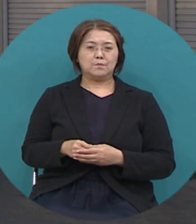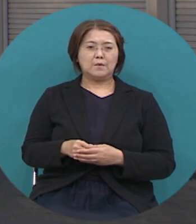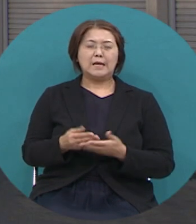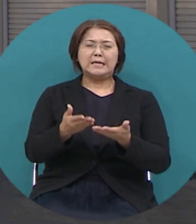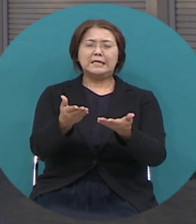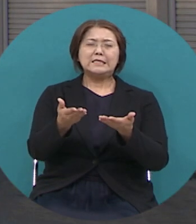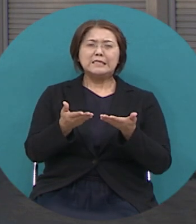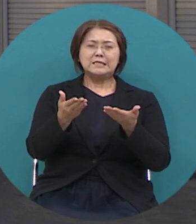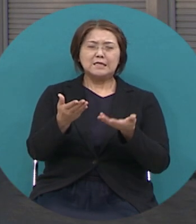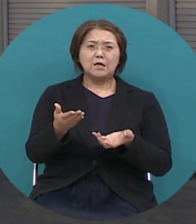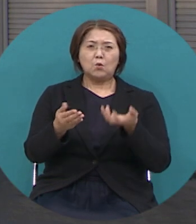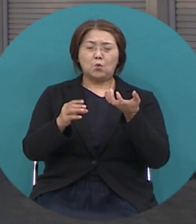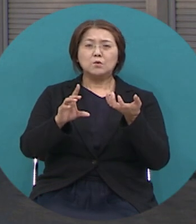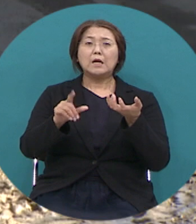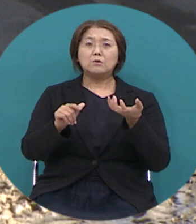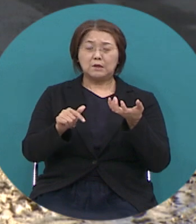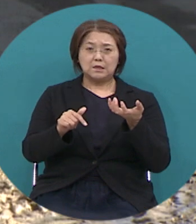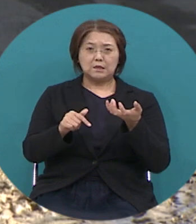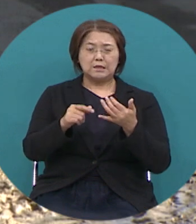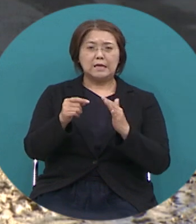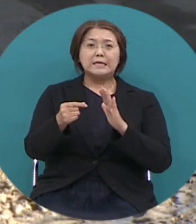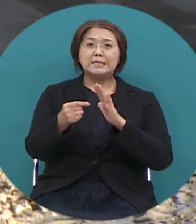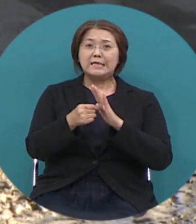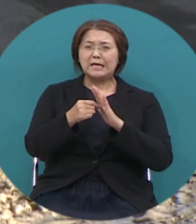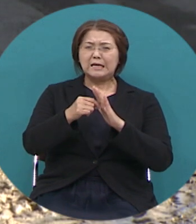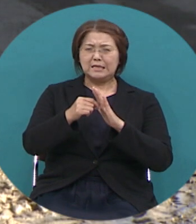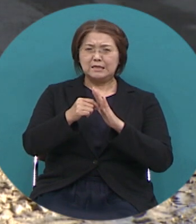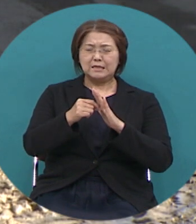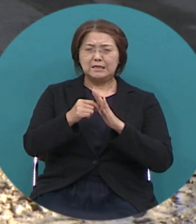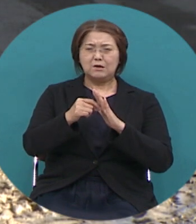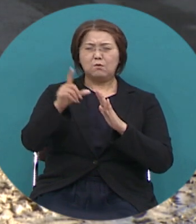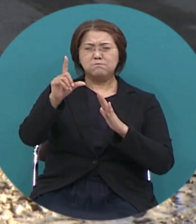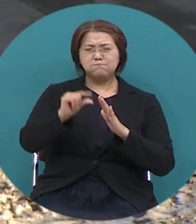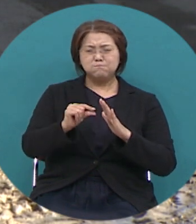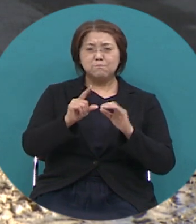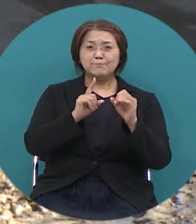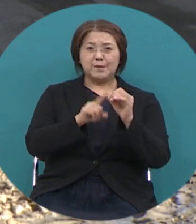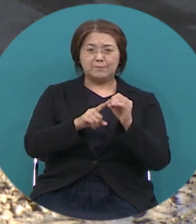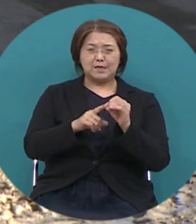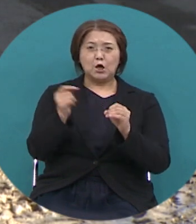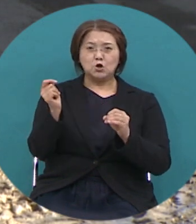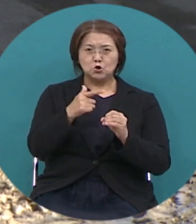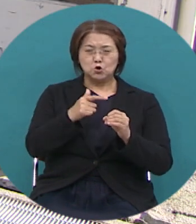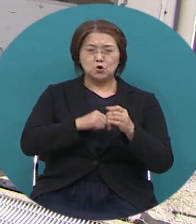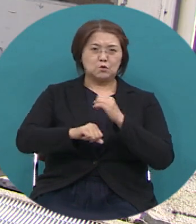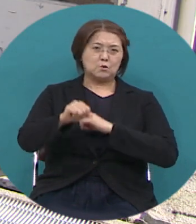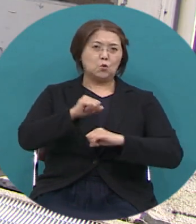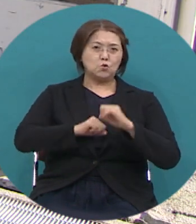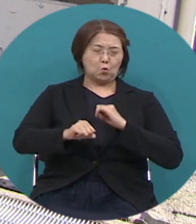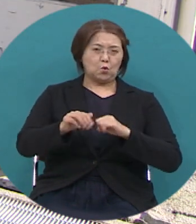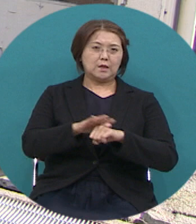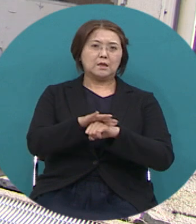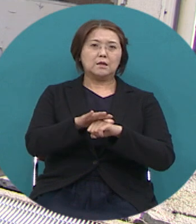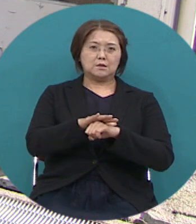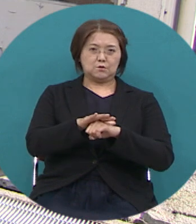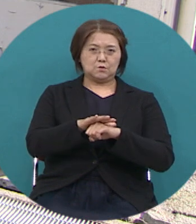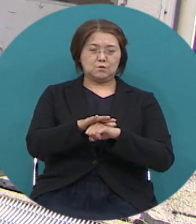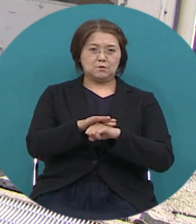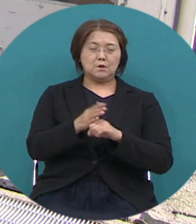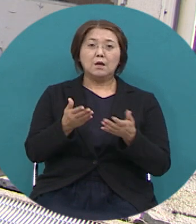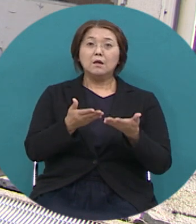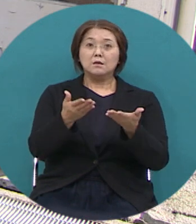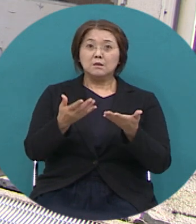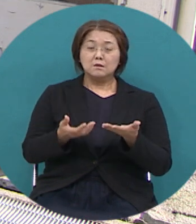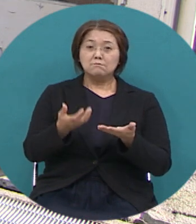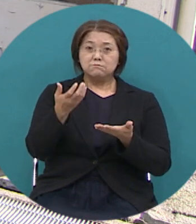地震が発生した時被害を最小限にするためには直後の行動が重要です。地震